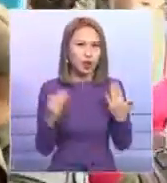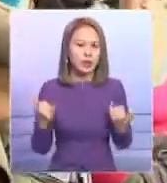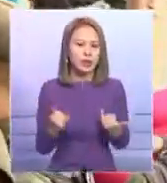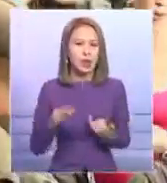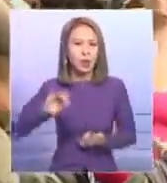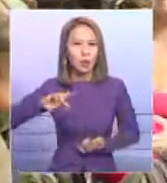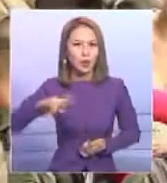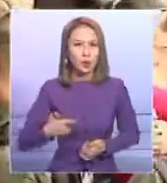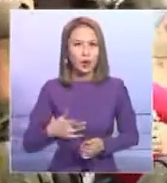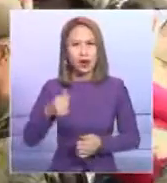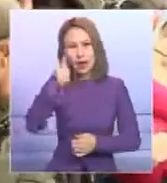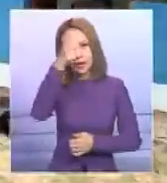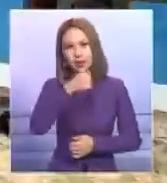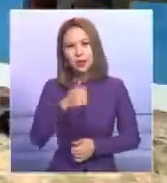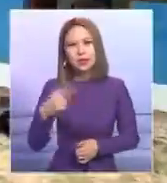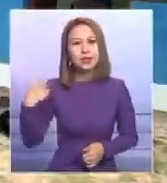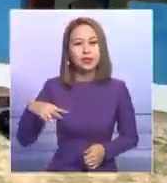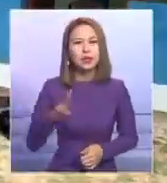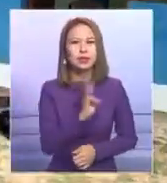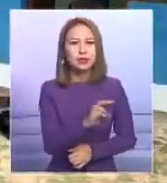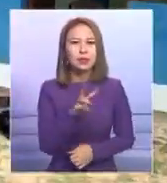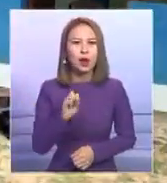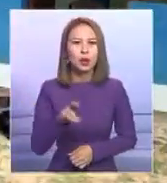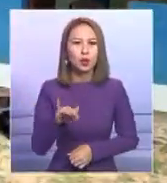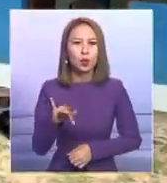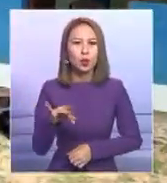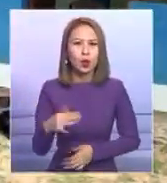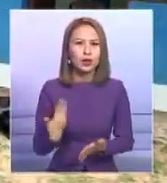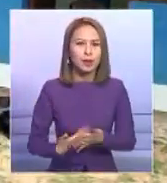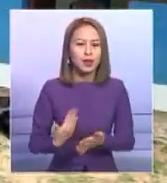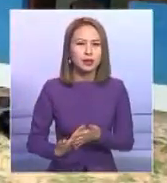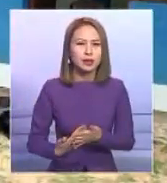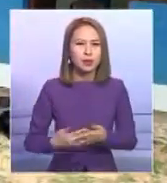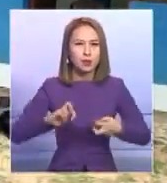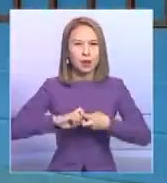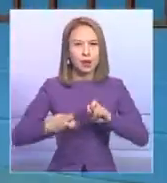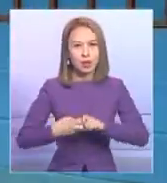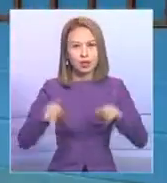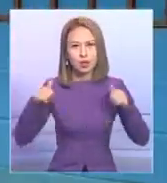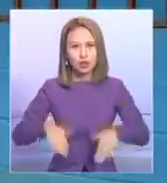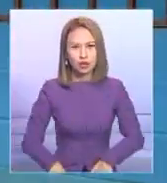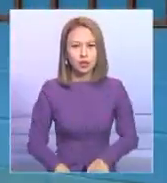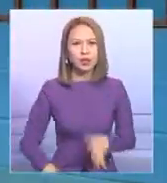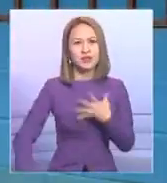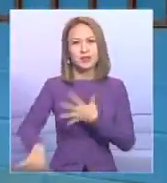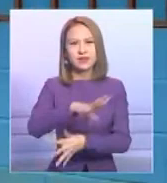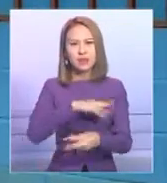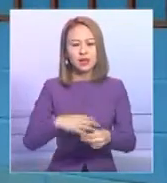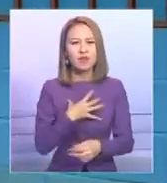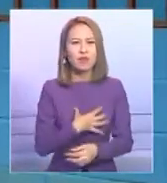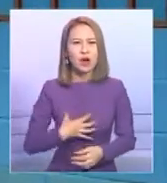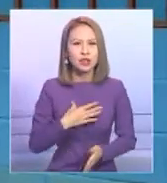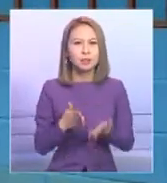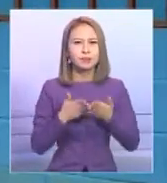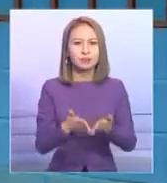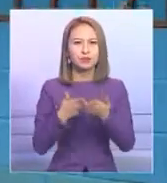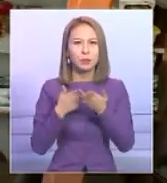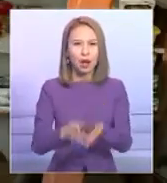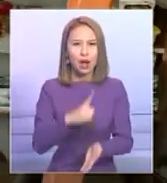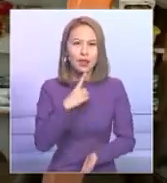кетті. Ал биыл шілде айында президент Николас Мадуро мәселені шешу үшін елдегі басы теңіз